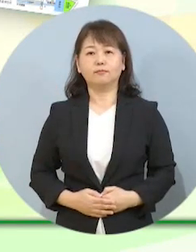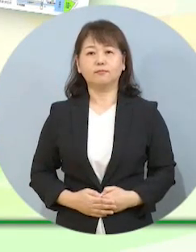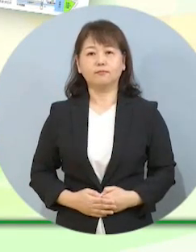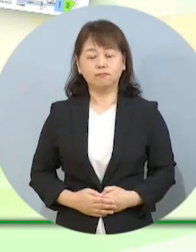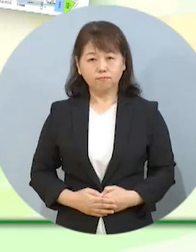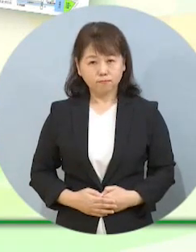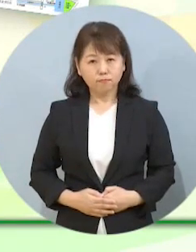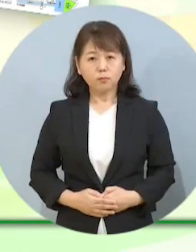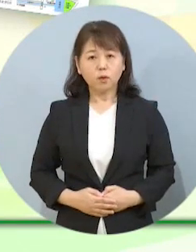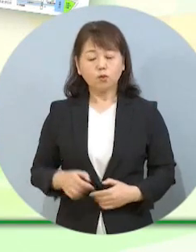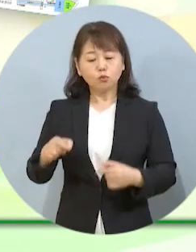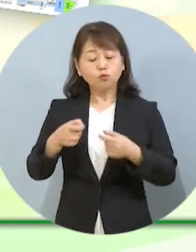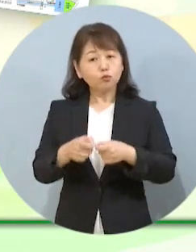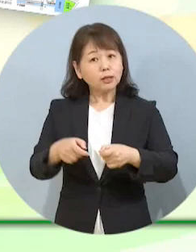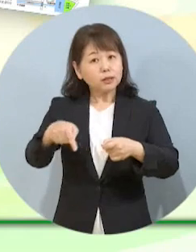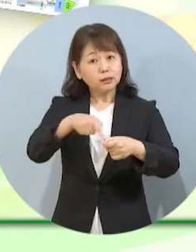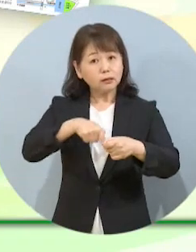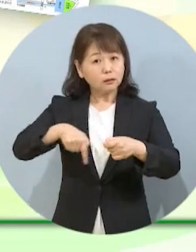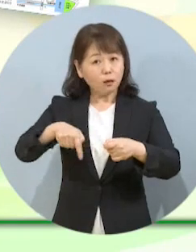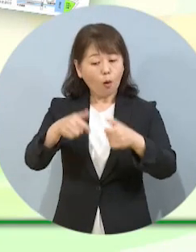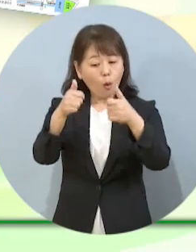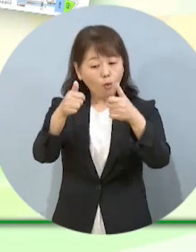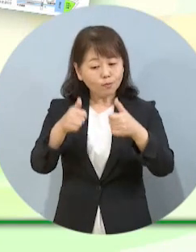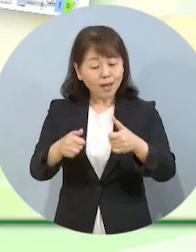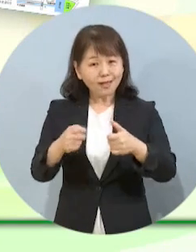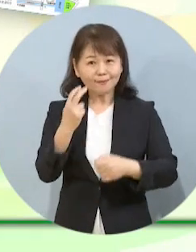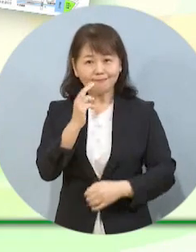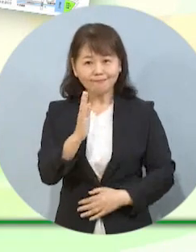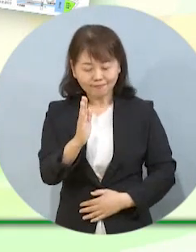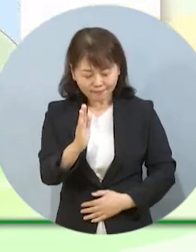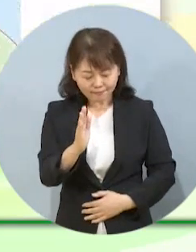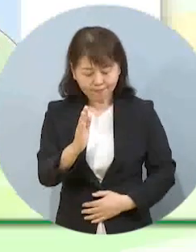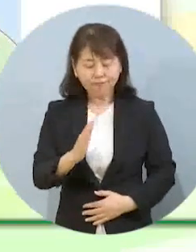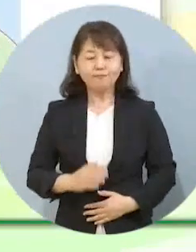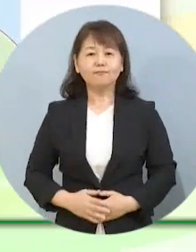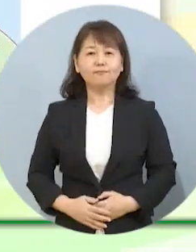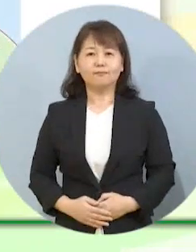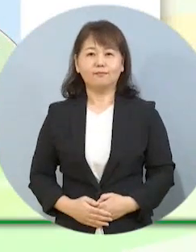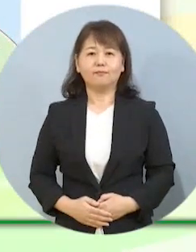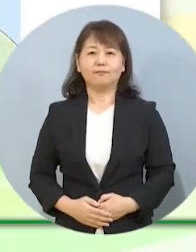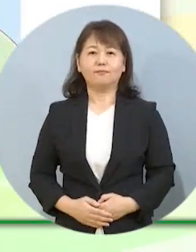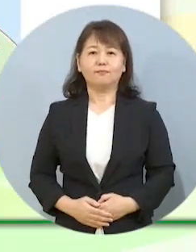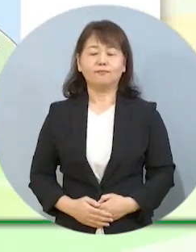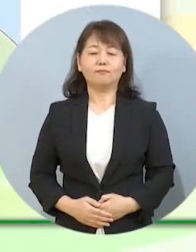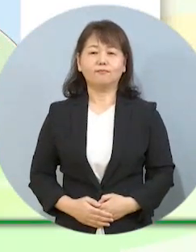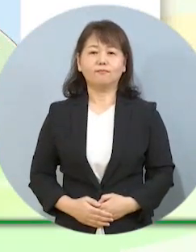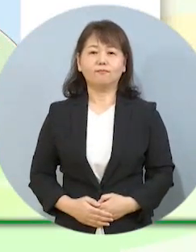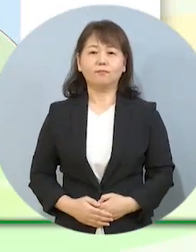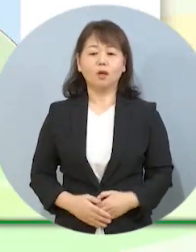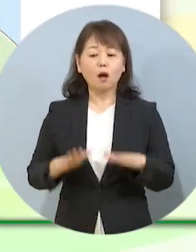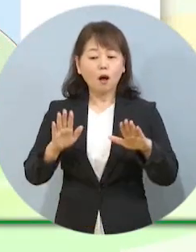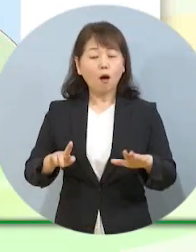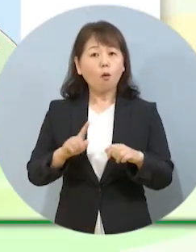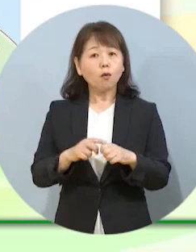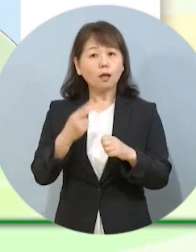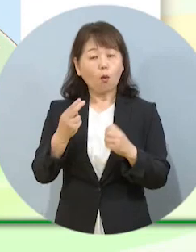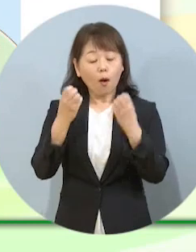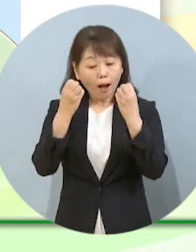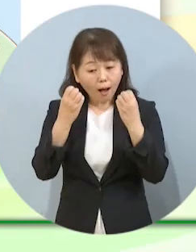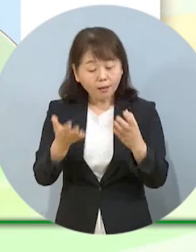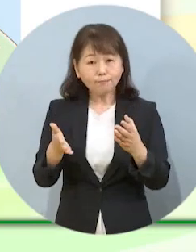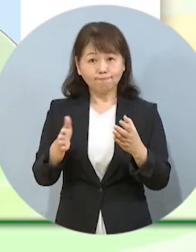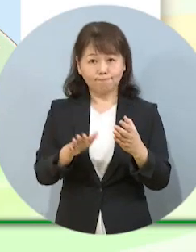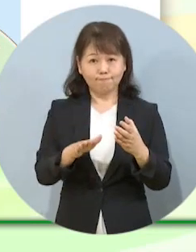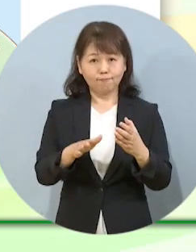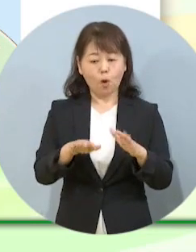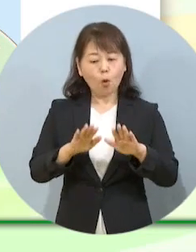各事業の詳しい内容などはホームページをご覧ください。また 今年度は新たに子ども